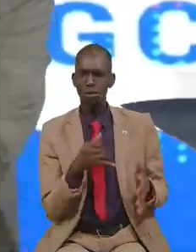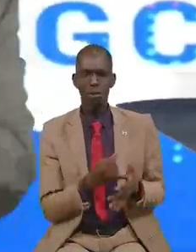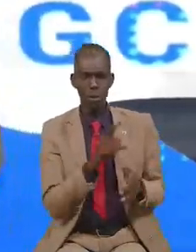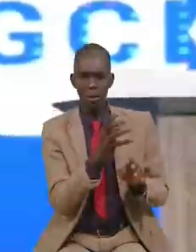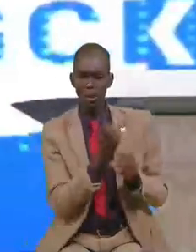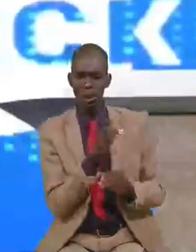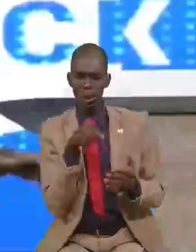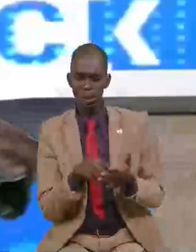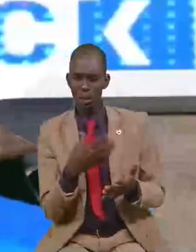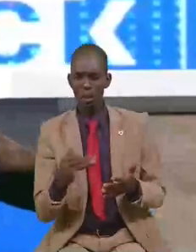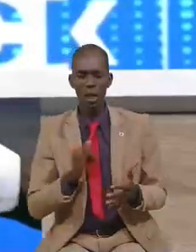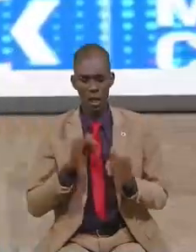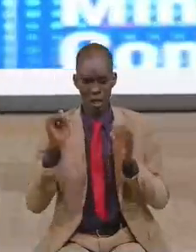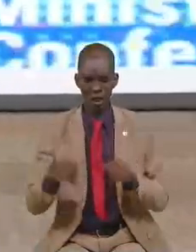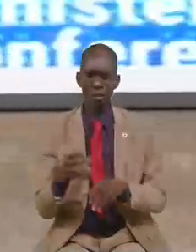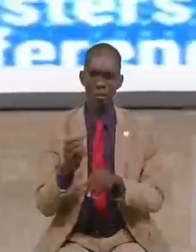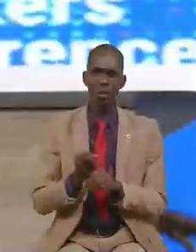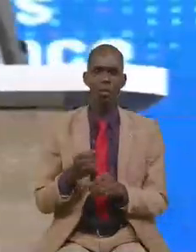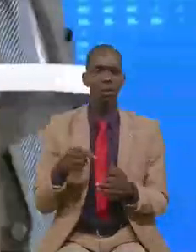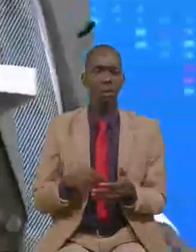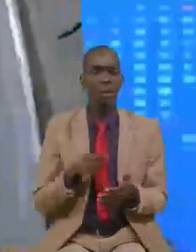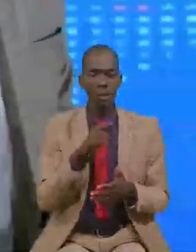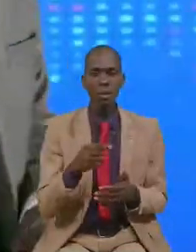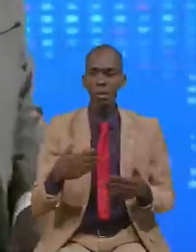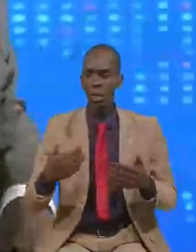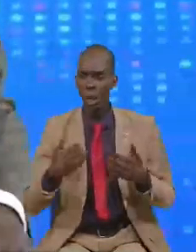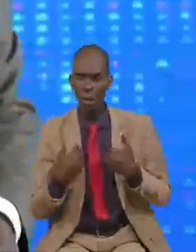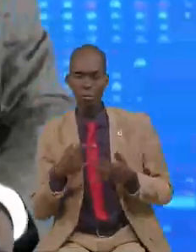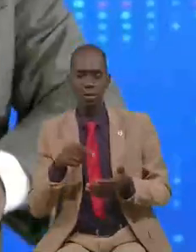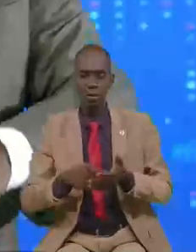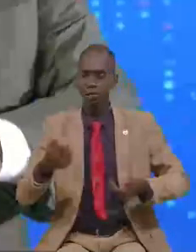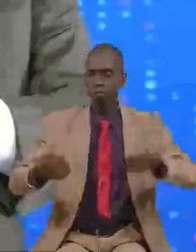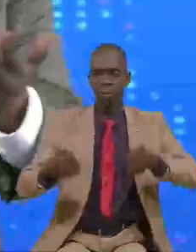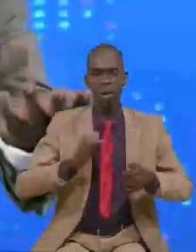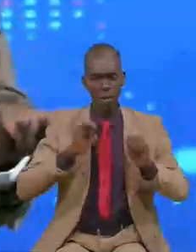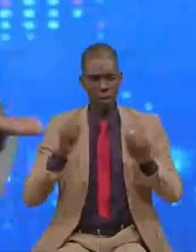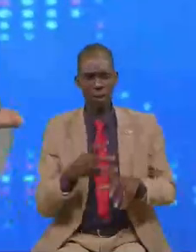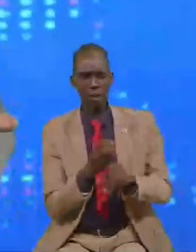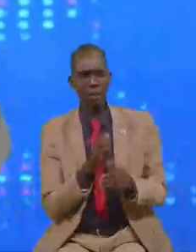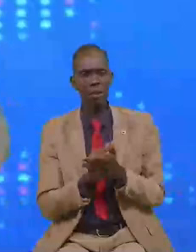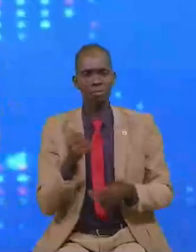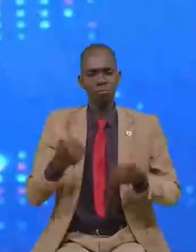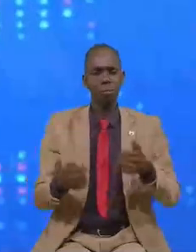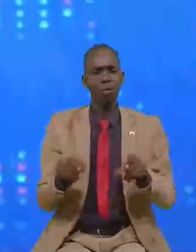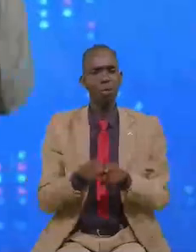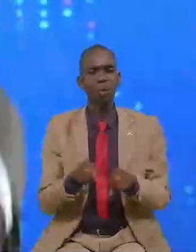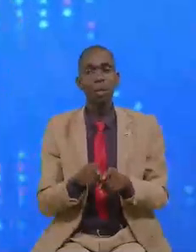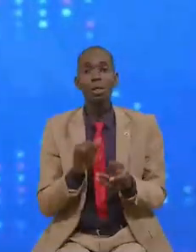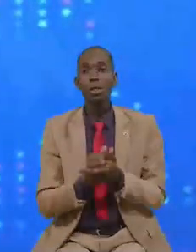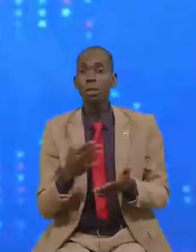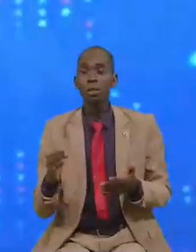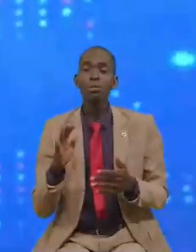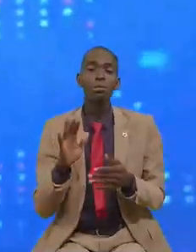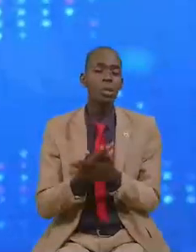ça aussi. Il conduit ceci. Moi aussi, je dois conduire ça. Et ça devient quelque chose qui consume ta